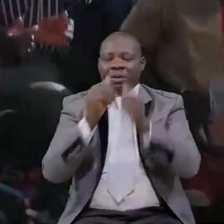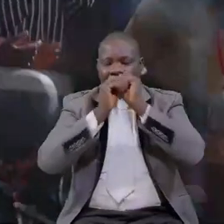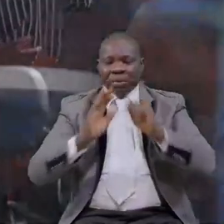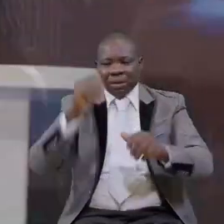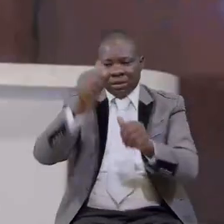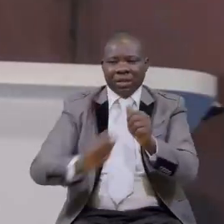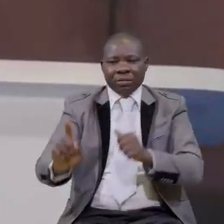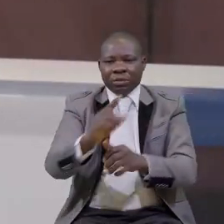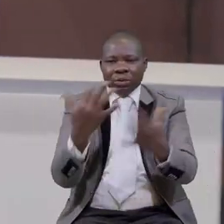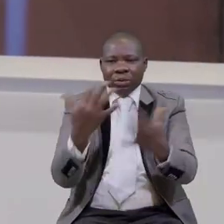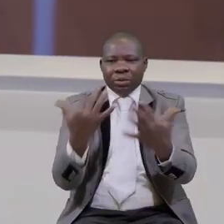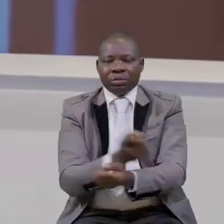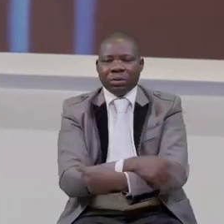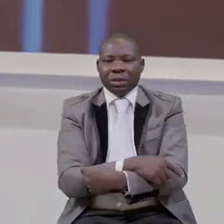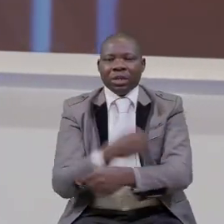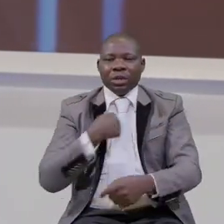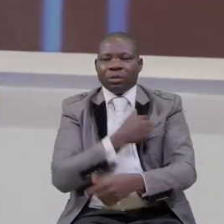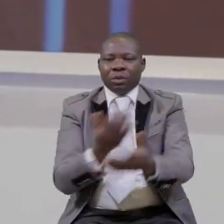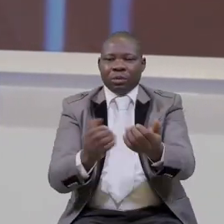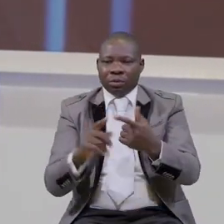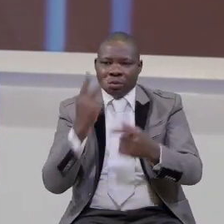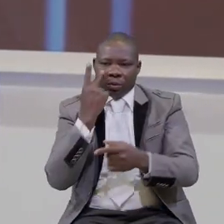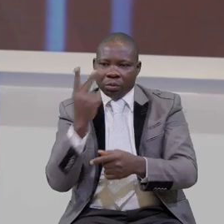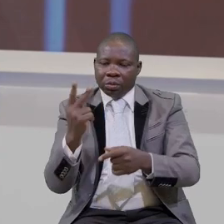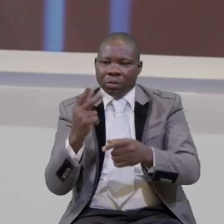Que Dieu bénisse chacun de vous. Aujourd'hui, nous considérons